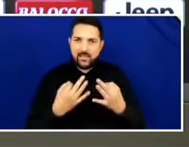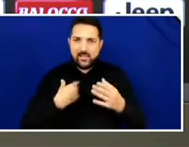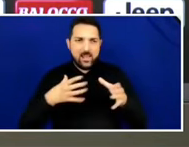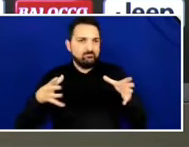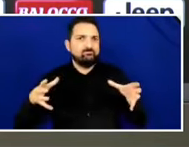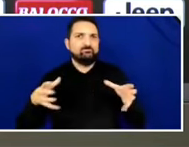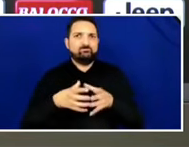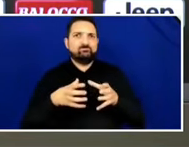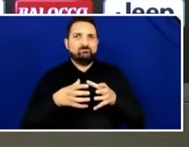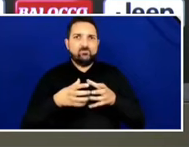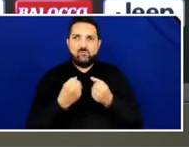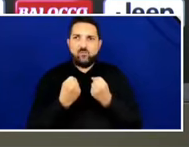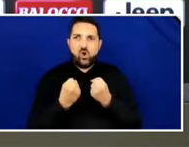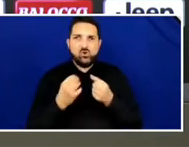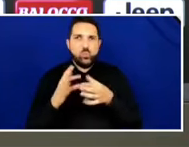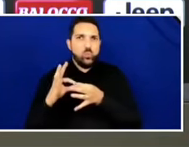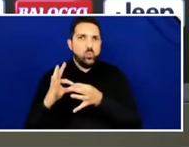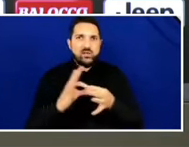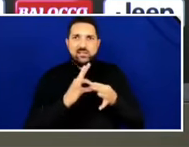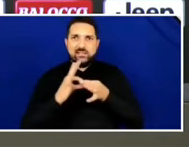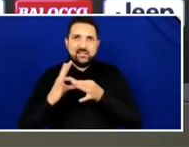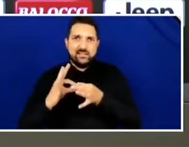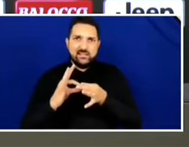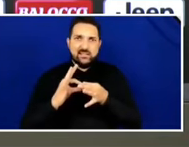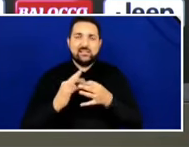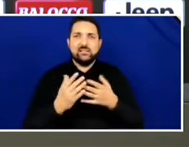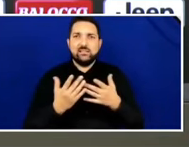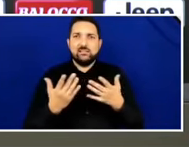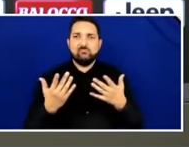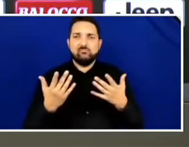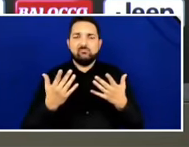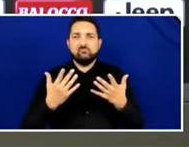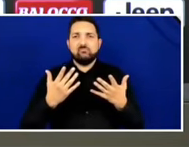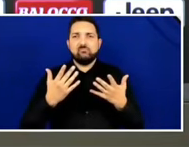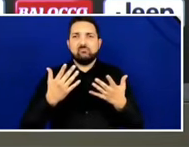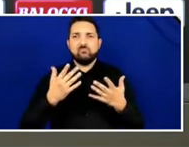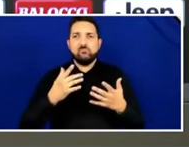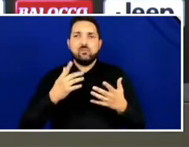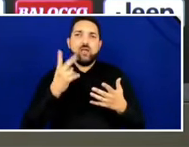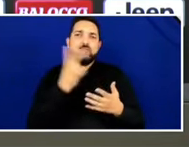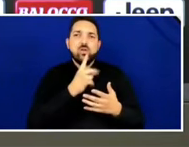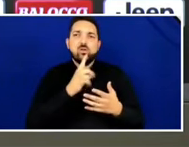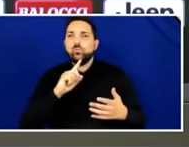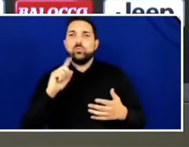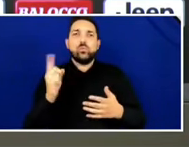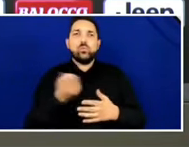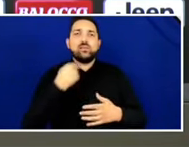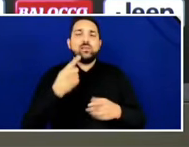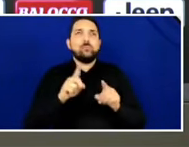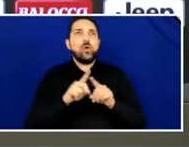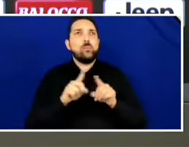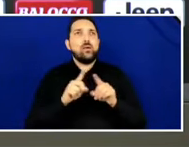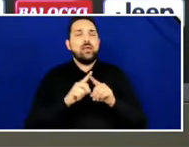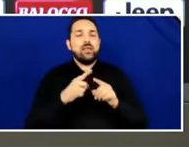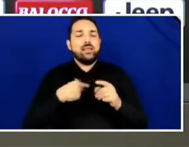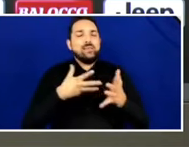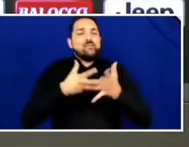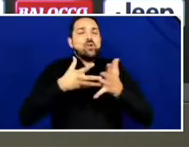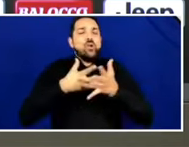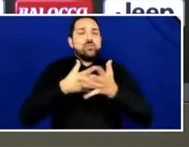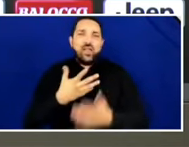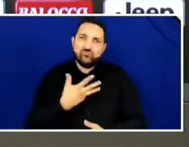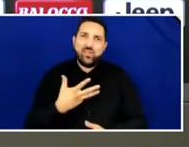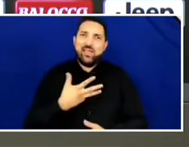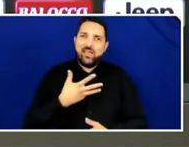compatti arrivano per tutti un momento di di di di difficoltà o un momento più complicato durante